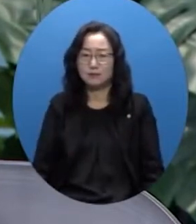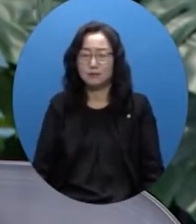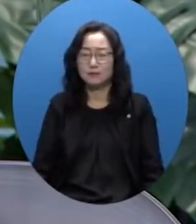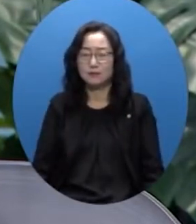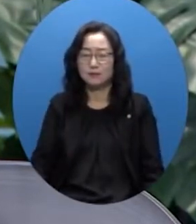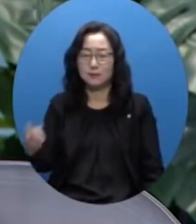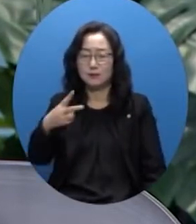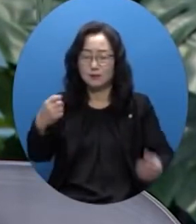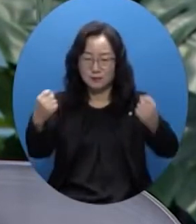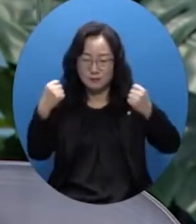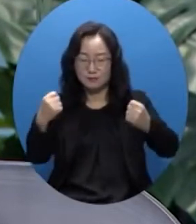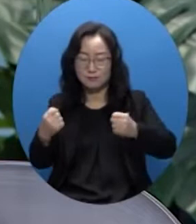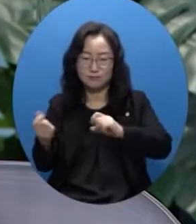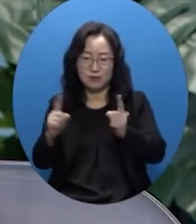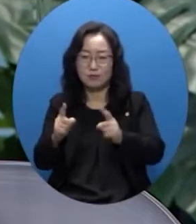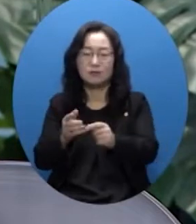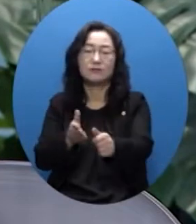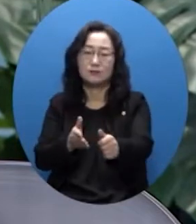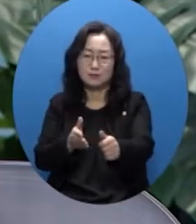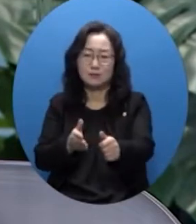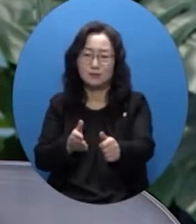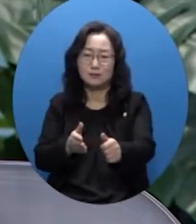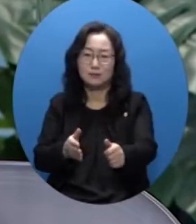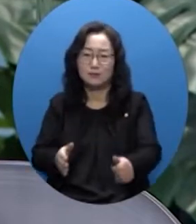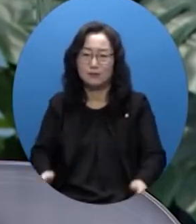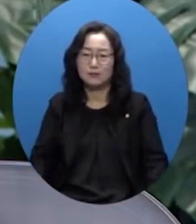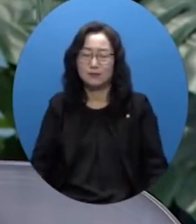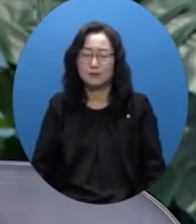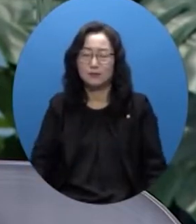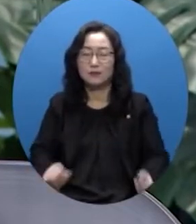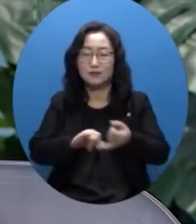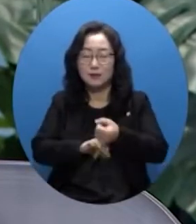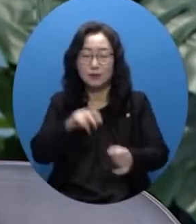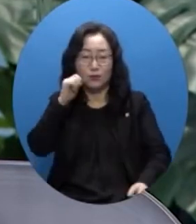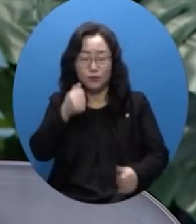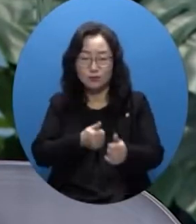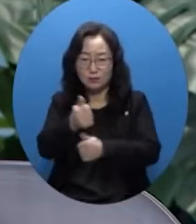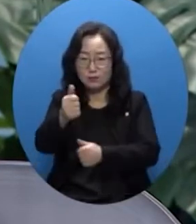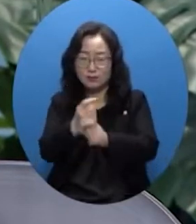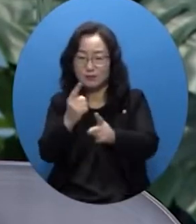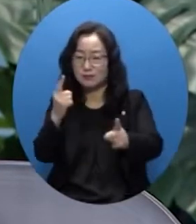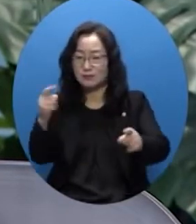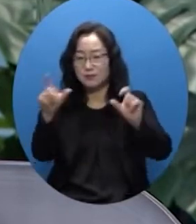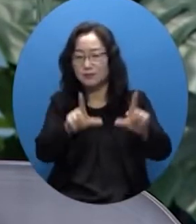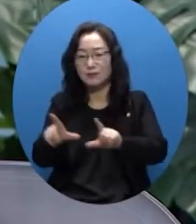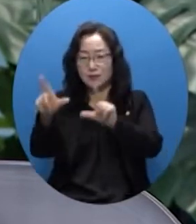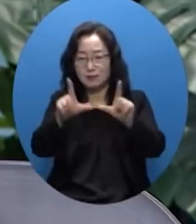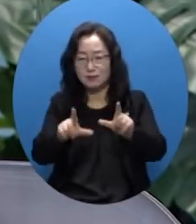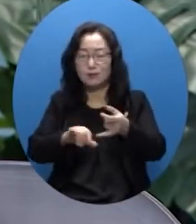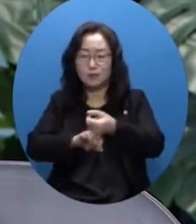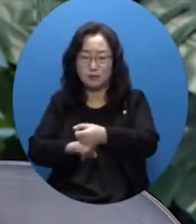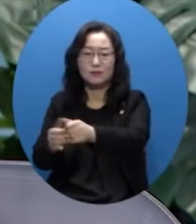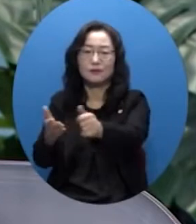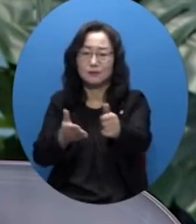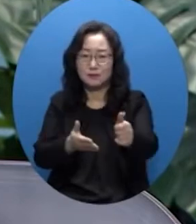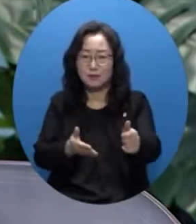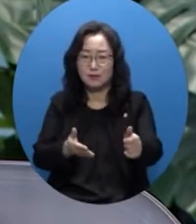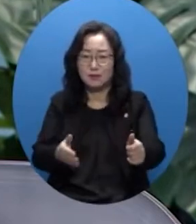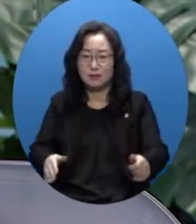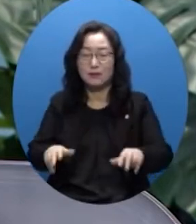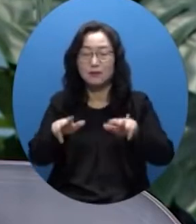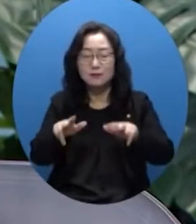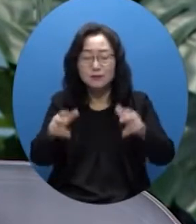다시 3 물 내야 됩니다 반드시 어려움을 이기고 승리하는 삶을 살아야 될 것입니다 이러한